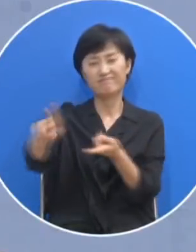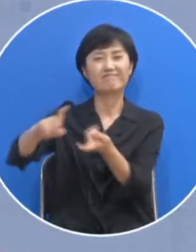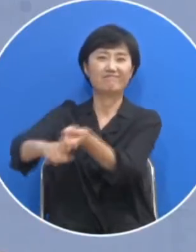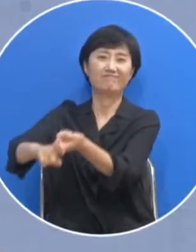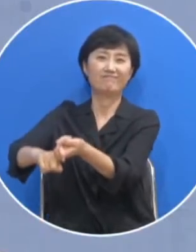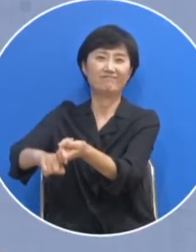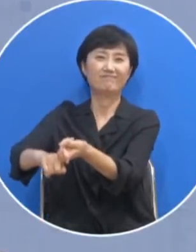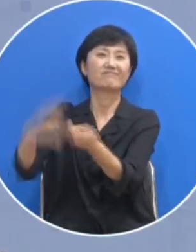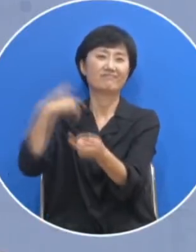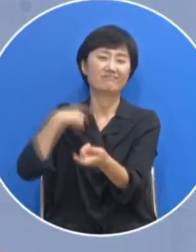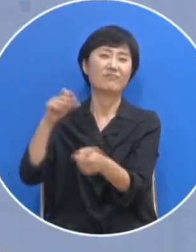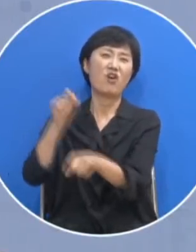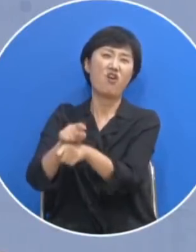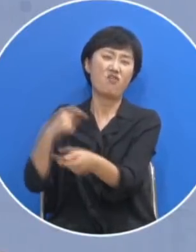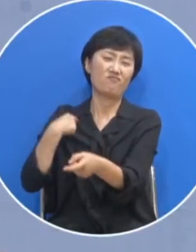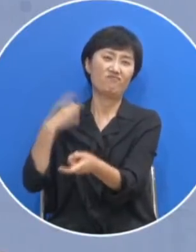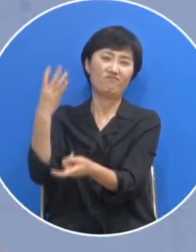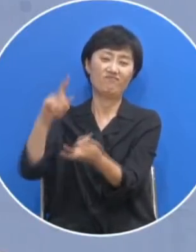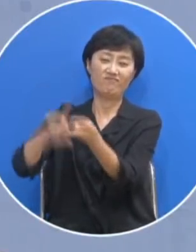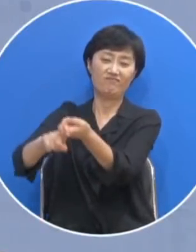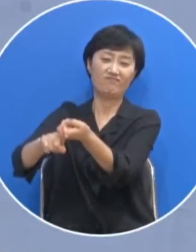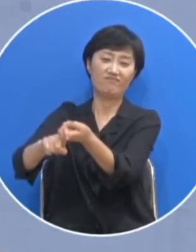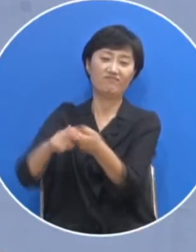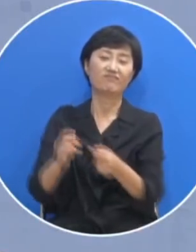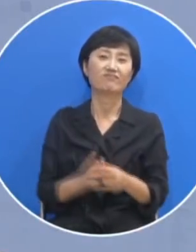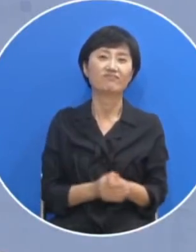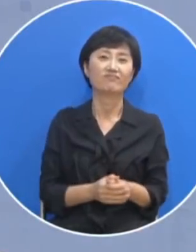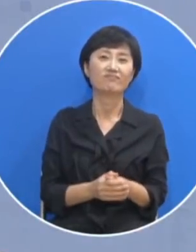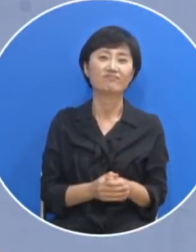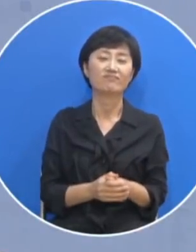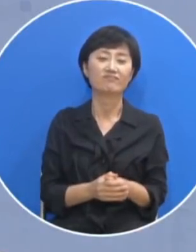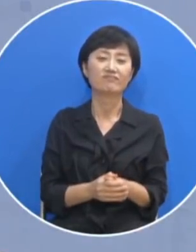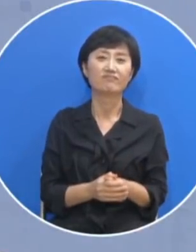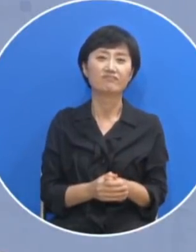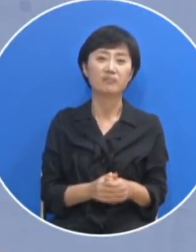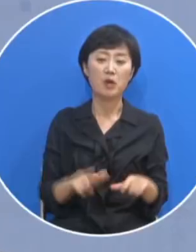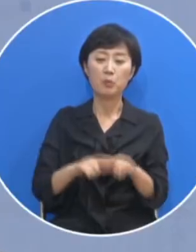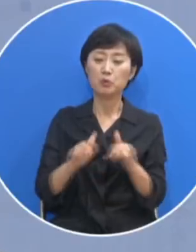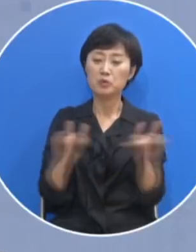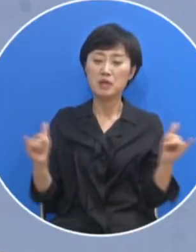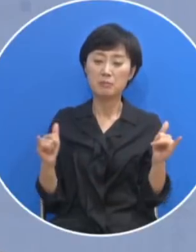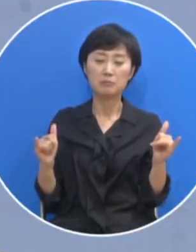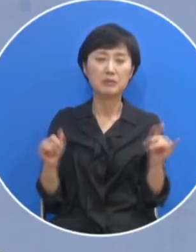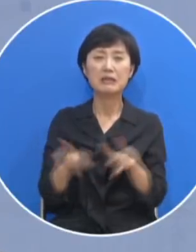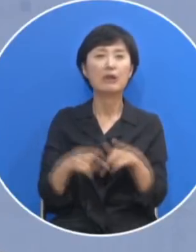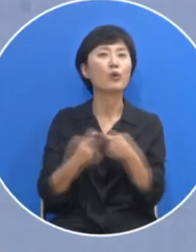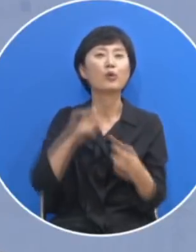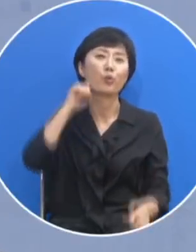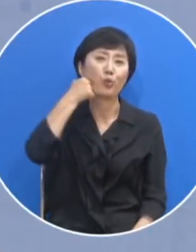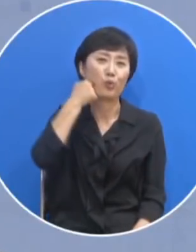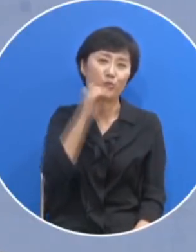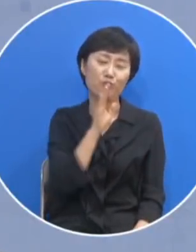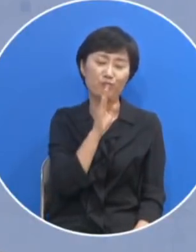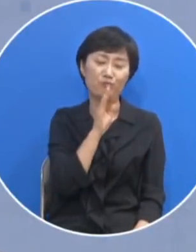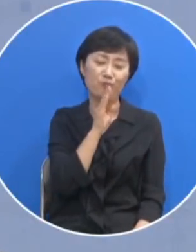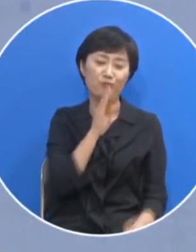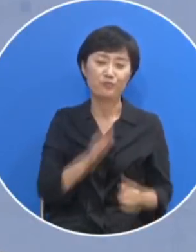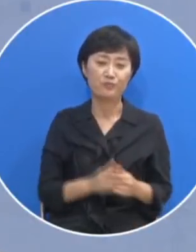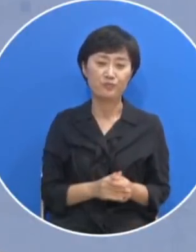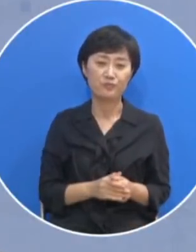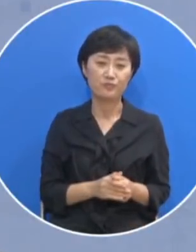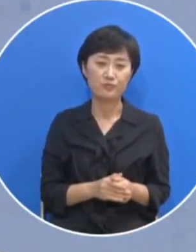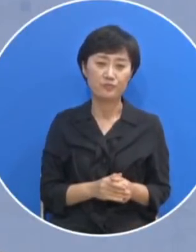wei wo 예 보통 사람이지 힘들수도 있는데 왜